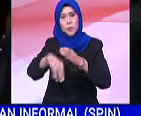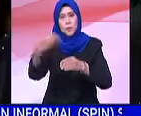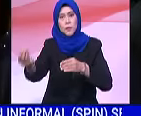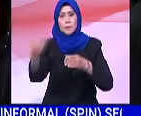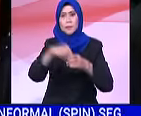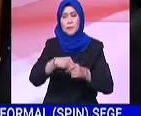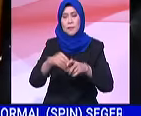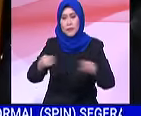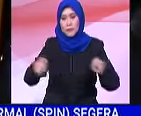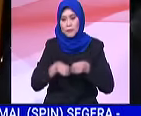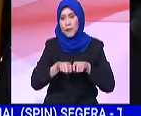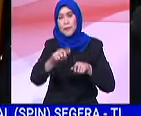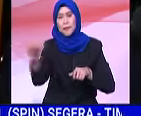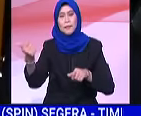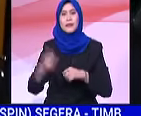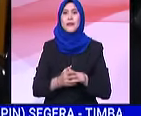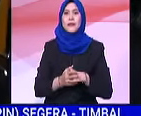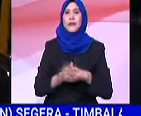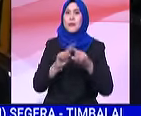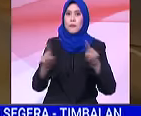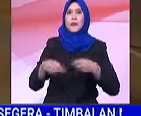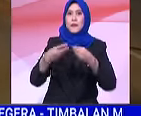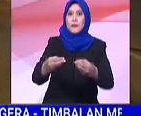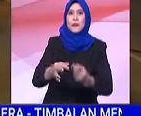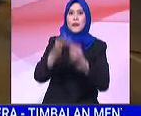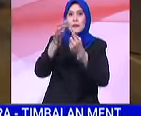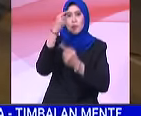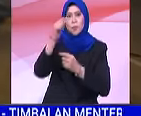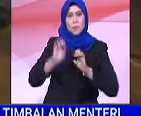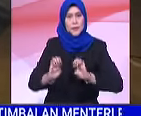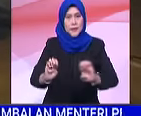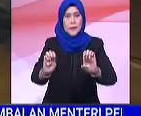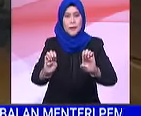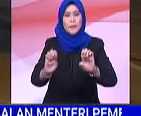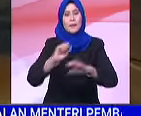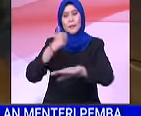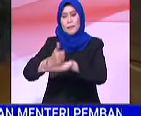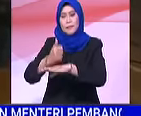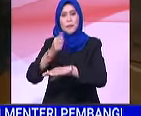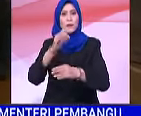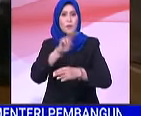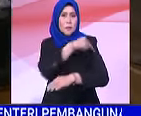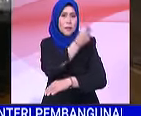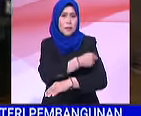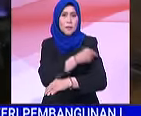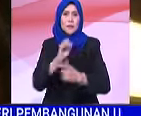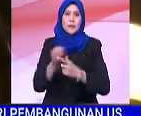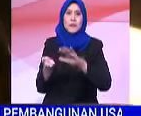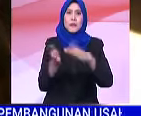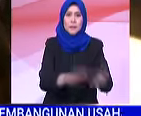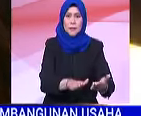ke zon lain. Namun terdapat pengecualian diberikan kepada kes kecemasan, janji temu hospital dan urusan